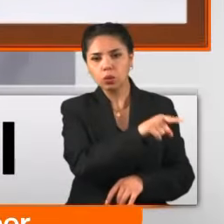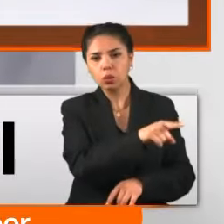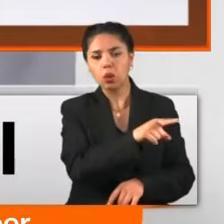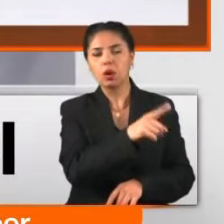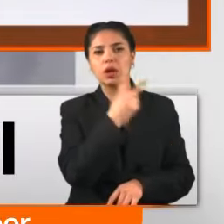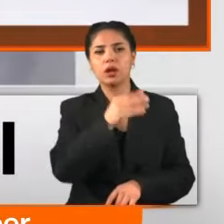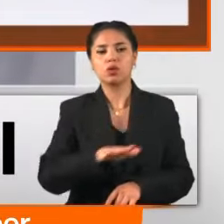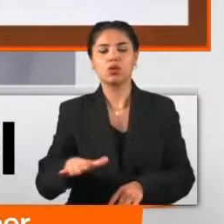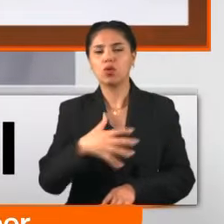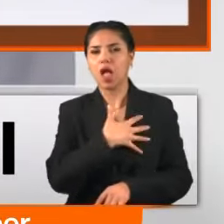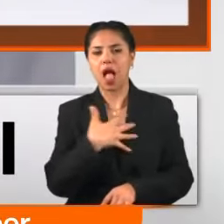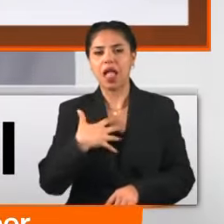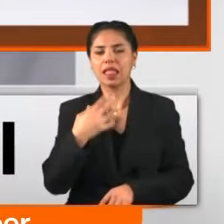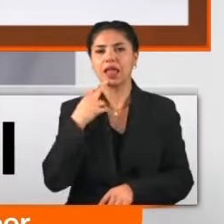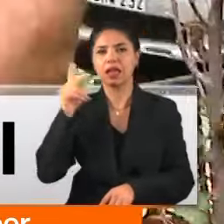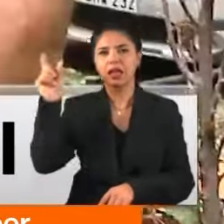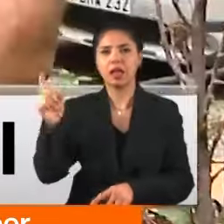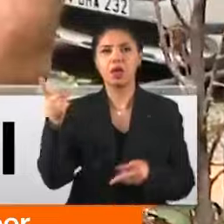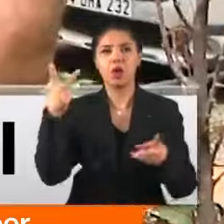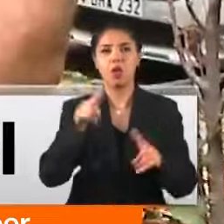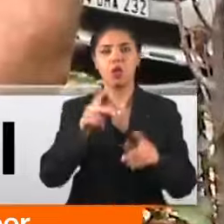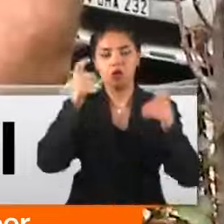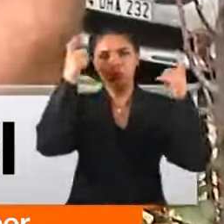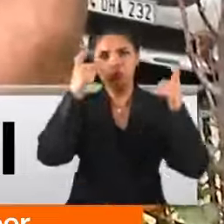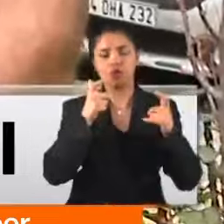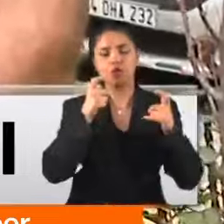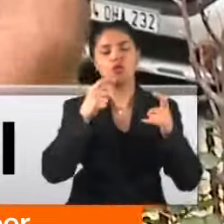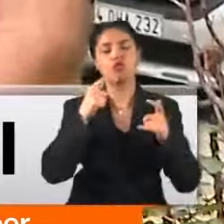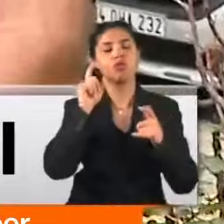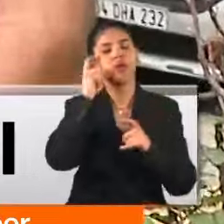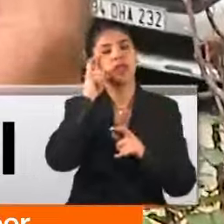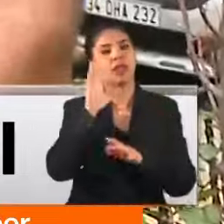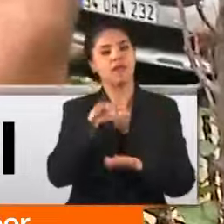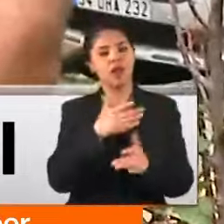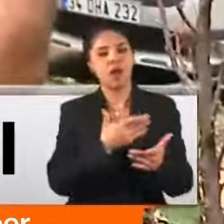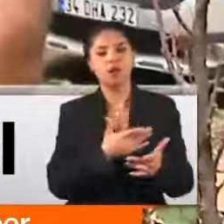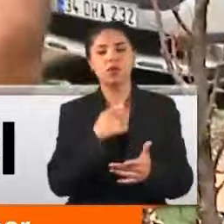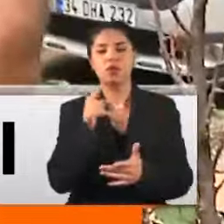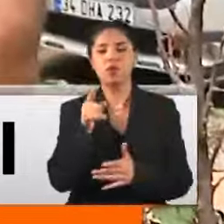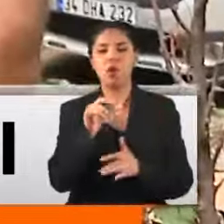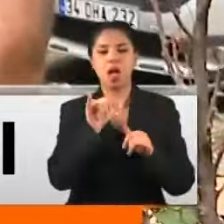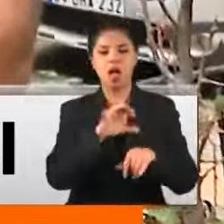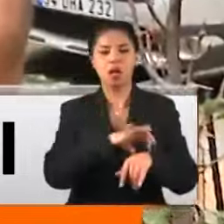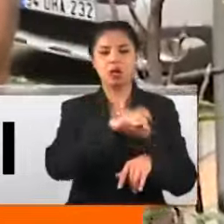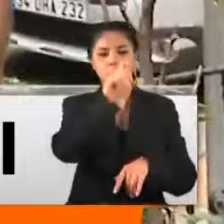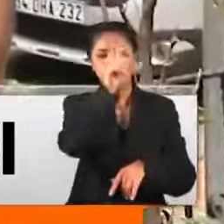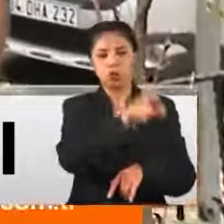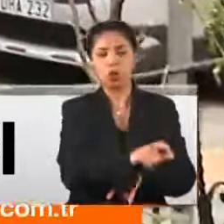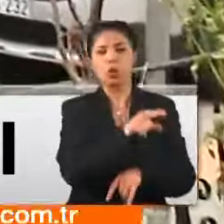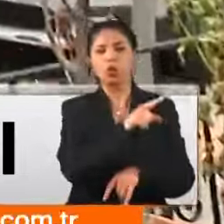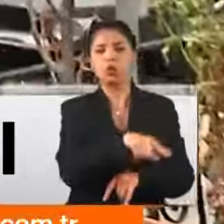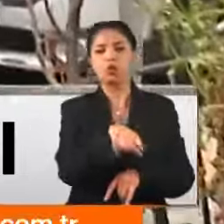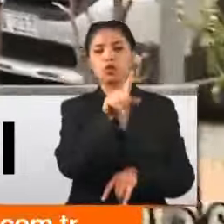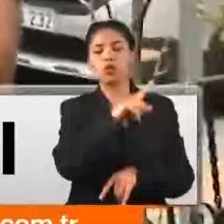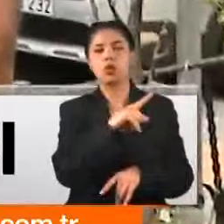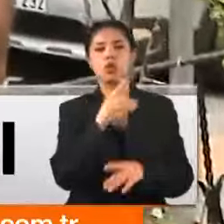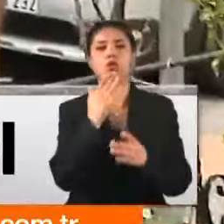iki çocuk annesi kadının ölümünde geçiyor. Aynı doktorun adı geçiyor sizin de dava dosyanızda. Evet, biz de